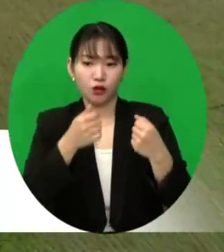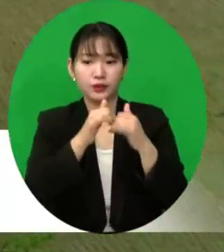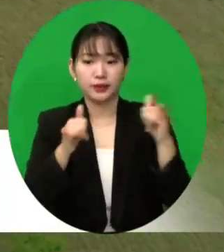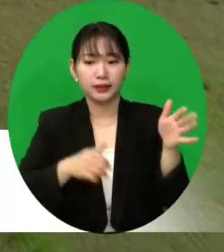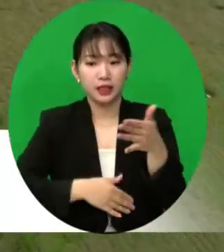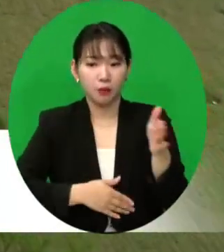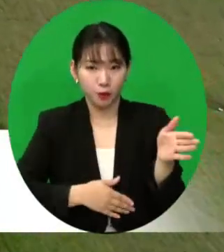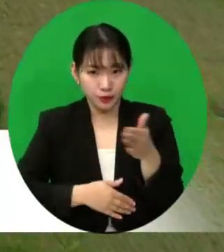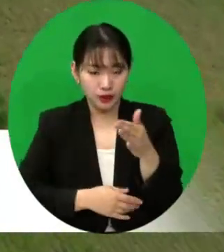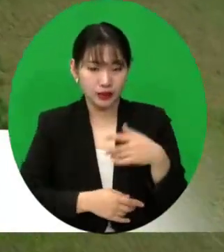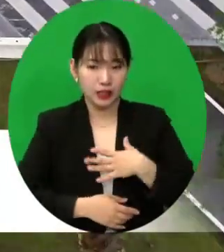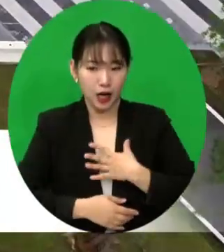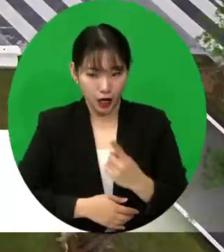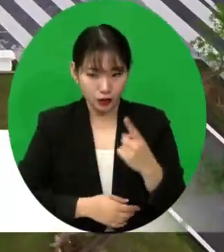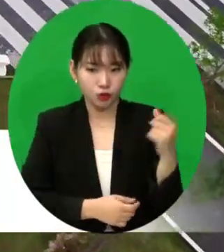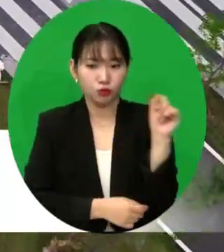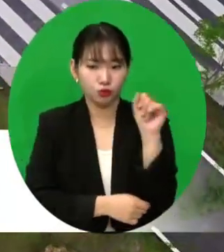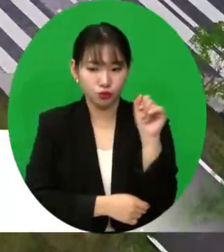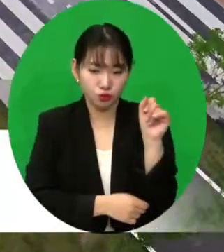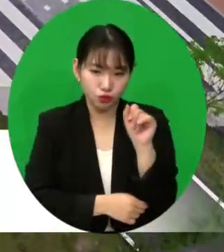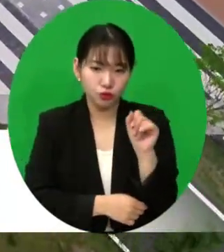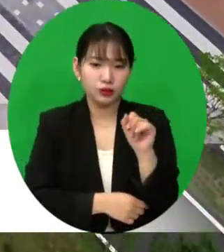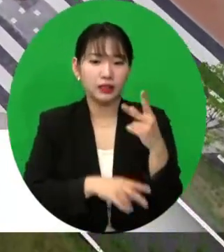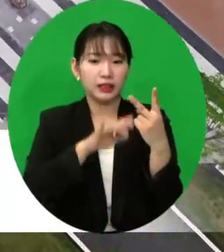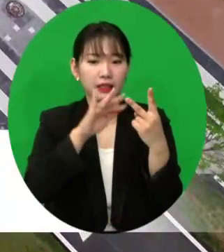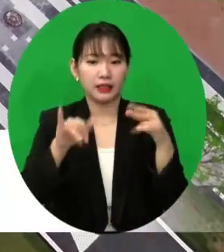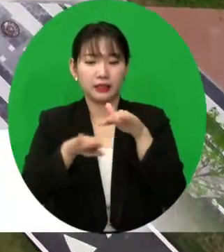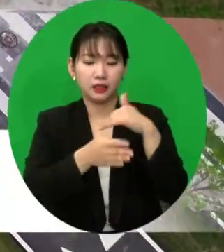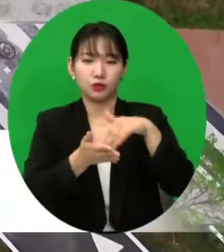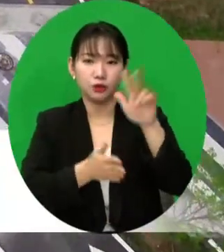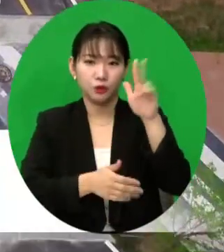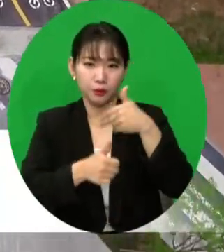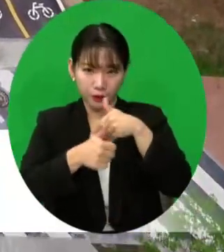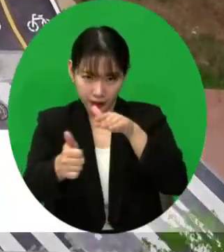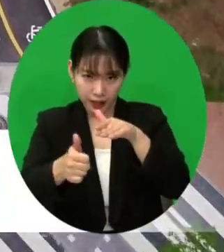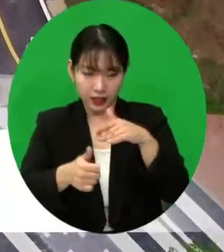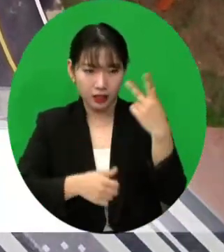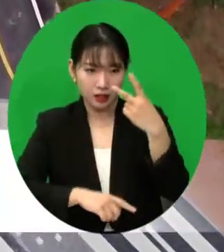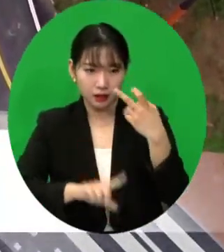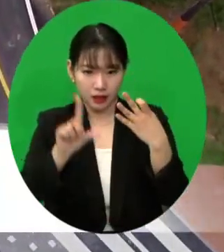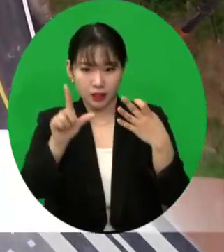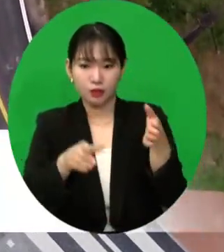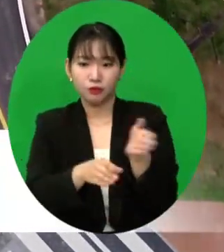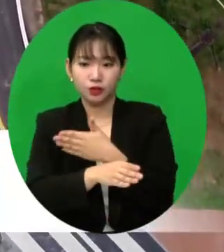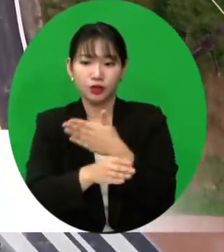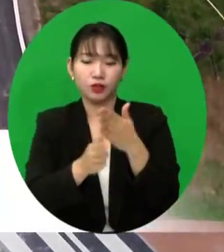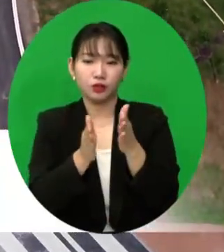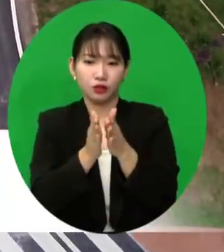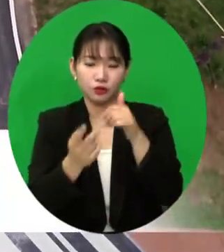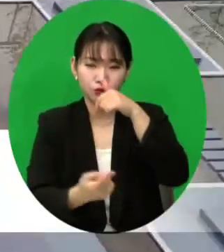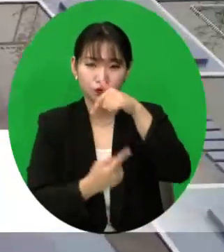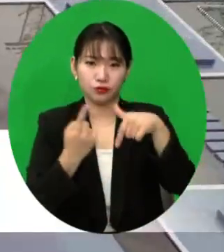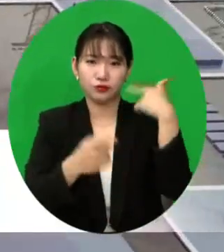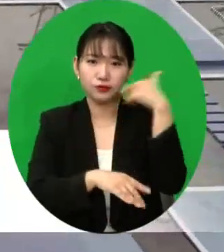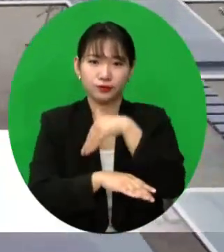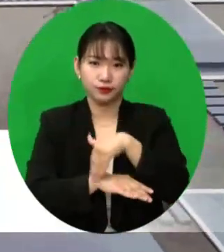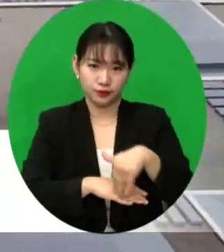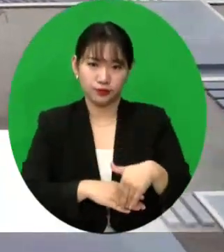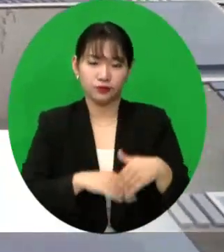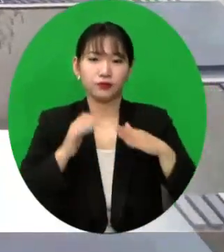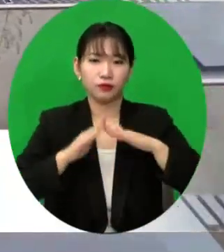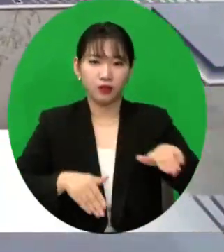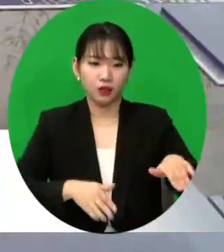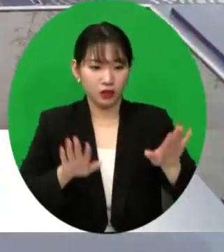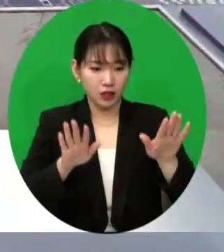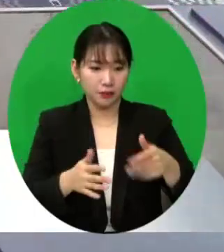자율주행 시스템을 갖춘 2인승 차량 7대를 투입해 2024년부터 운행할 계획입니다.